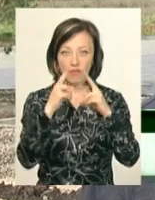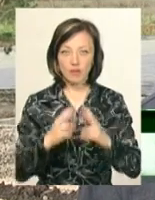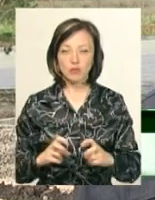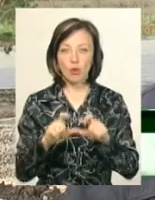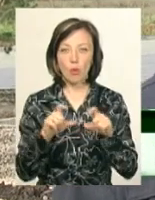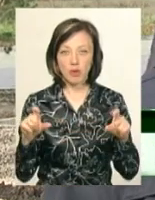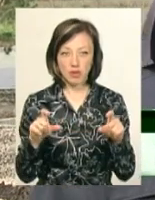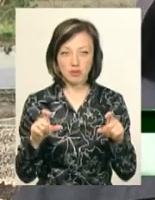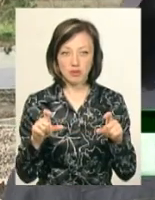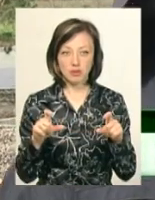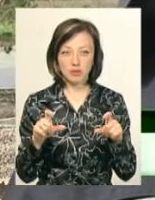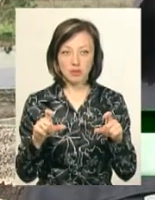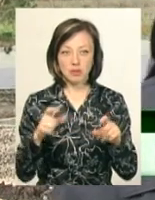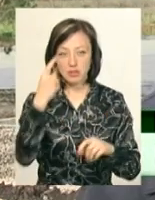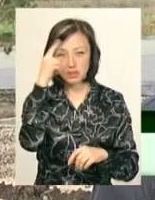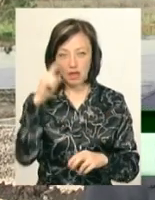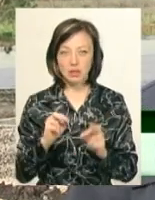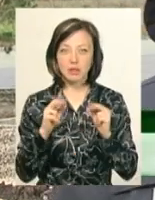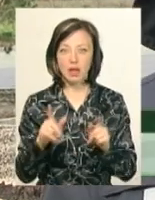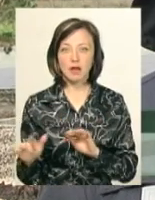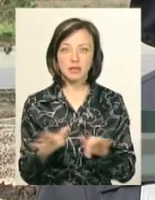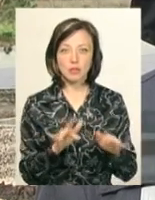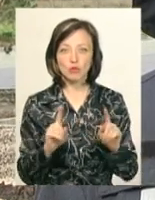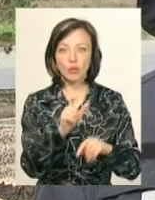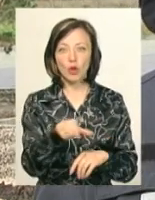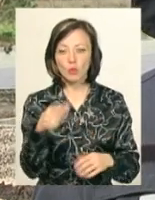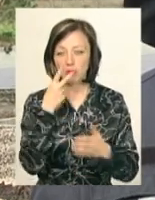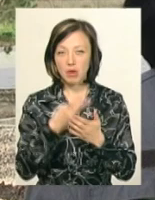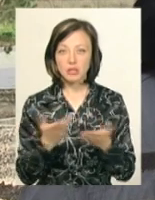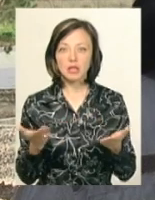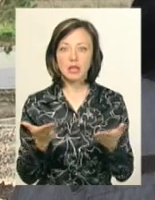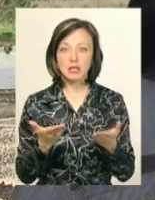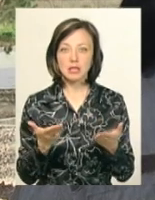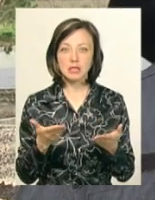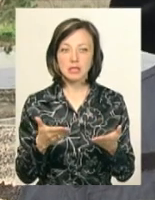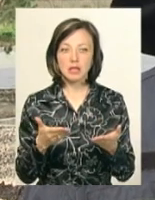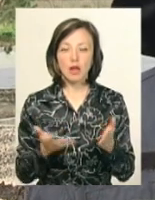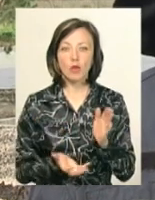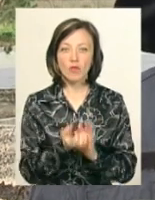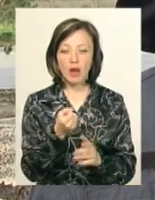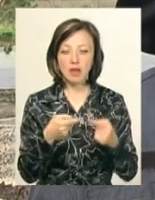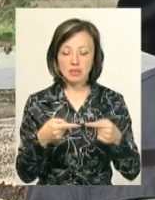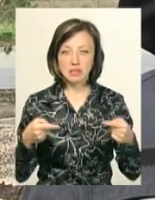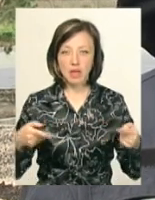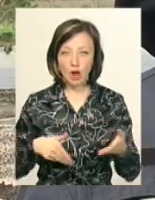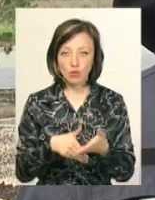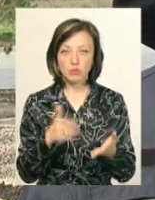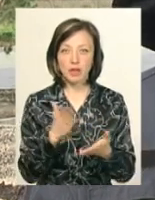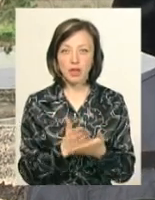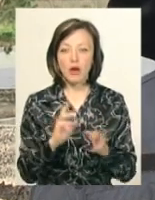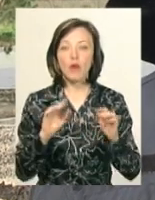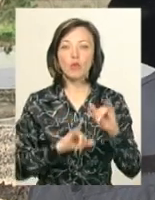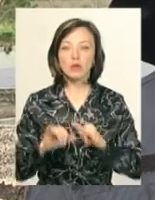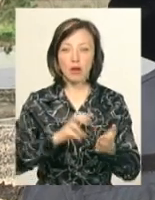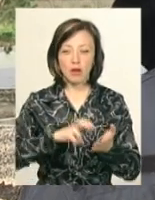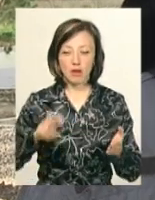об'єкт, знали, як діяти, щоб люди бачили, які засоби, які рятувальні засоби є, по яким шляхи евакуації,